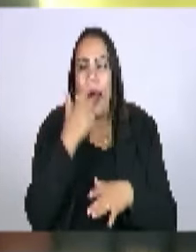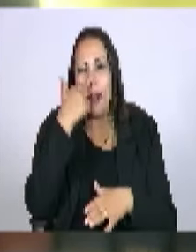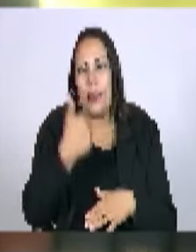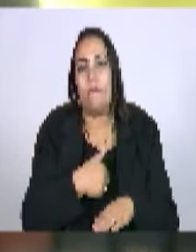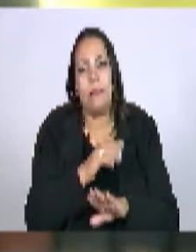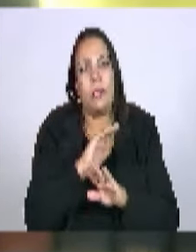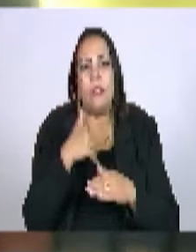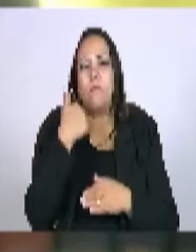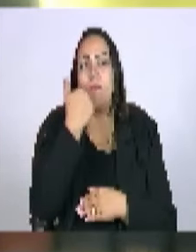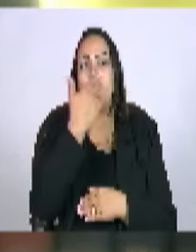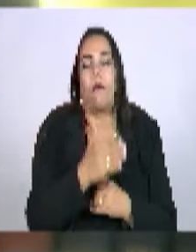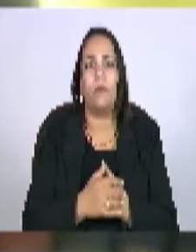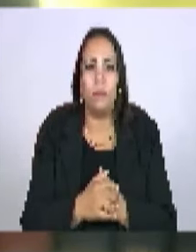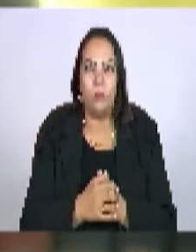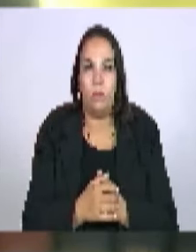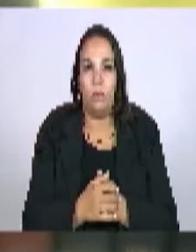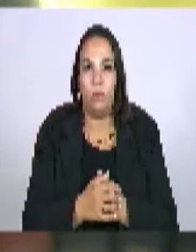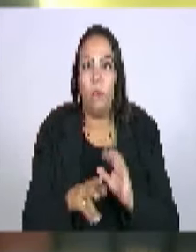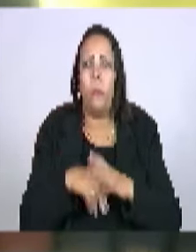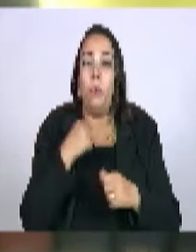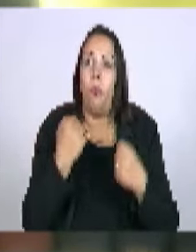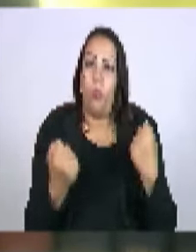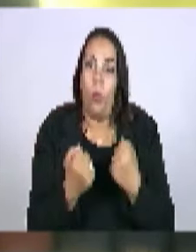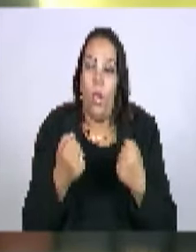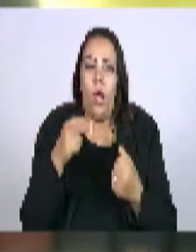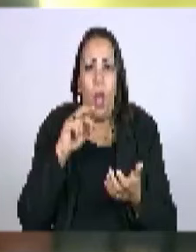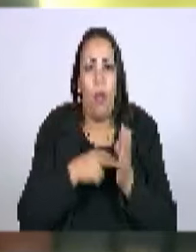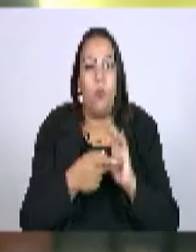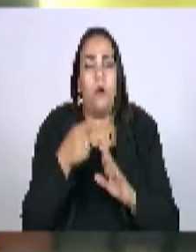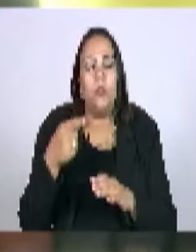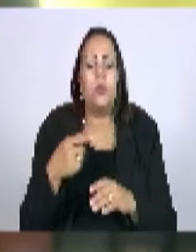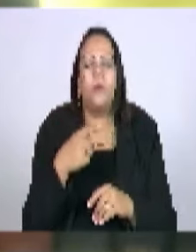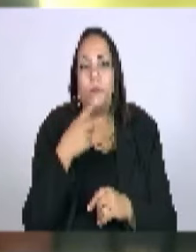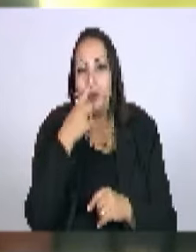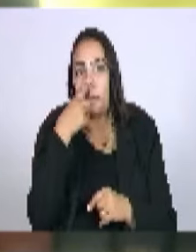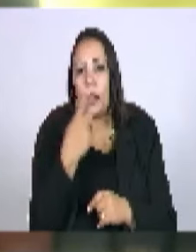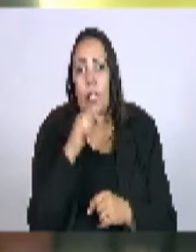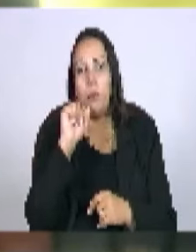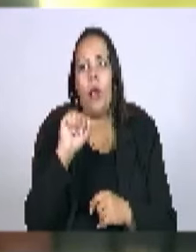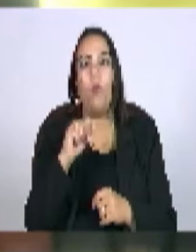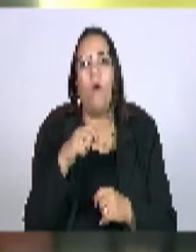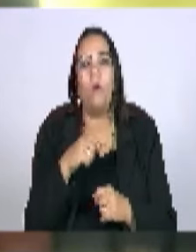بعيدا عن هذه الممارسات او هذه الطقوس